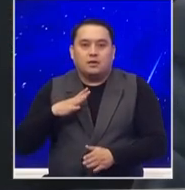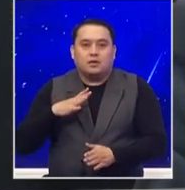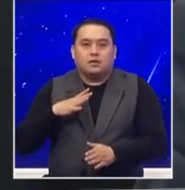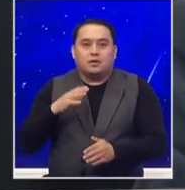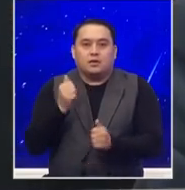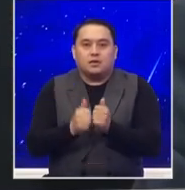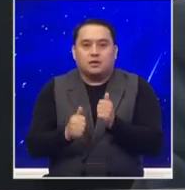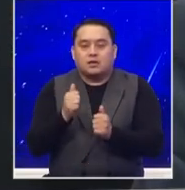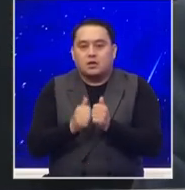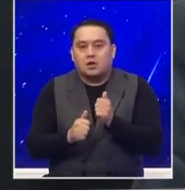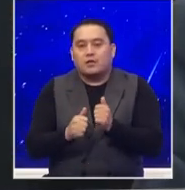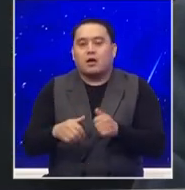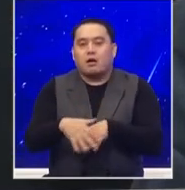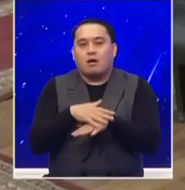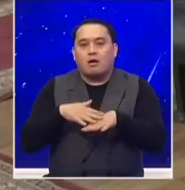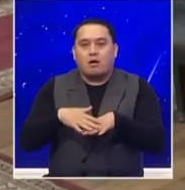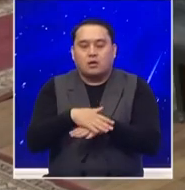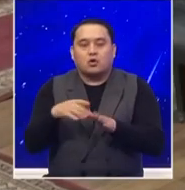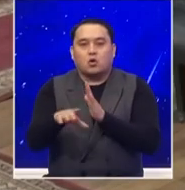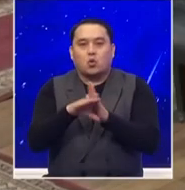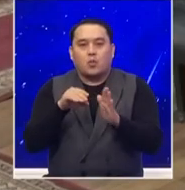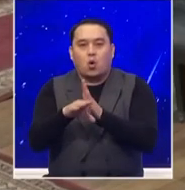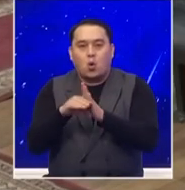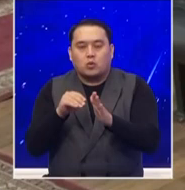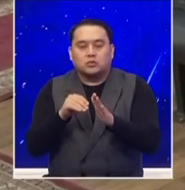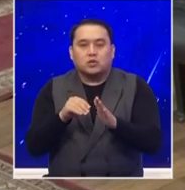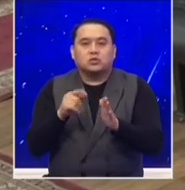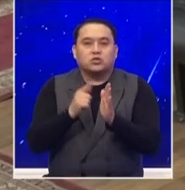Әрі Жетісудағы халық қалаулыларының құрамы бұл жолы